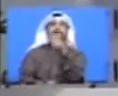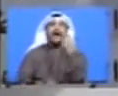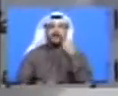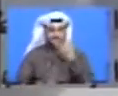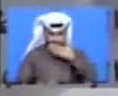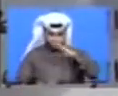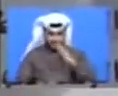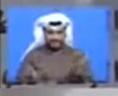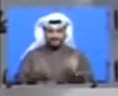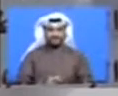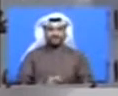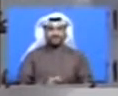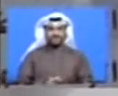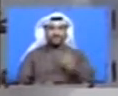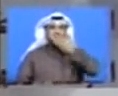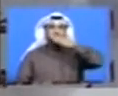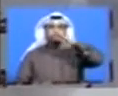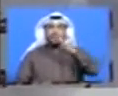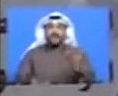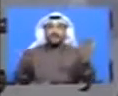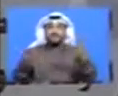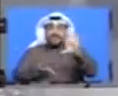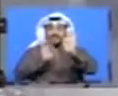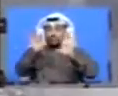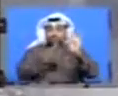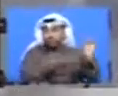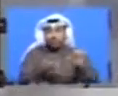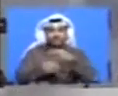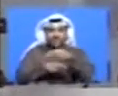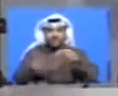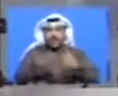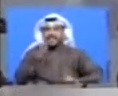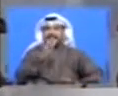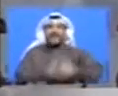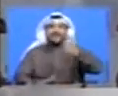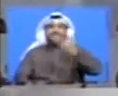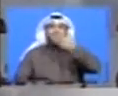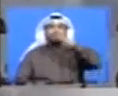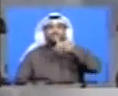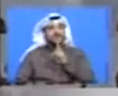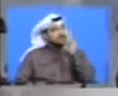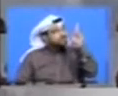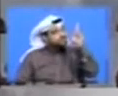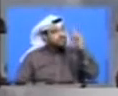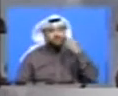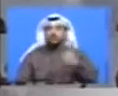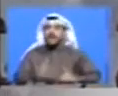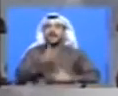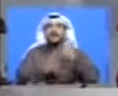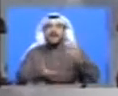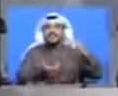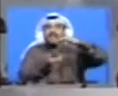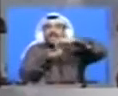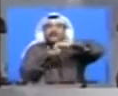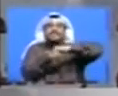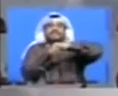الوفد الكويتي الحمد لله نجح بهذا التغطية كاملة، ونجح أيضا بعديد من النشاطات اللي قام فيها سواء نشاطات ثقافية اجتماعية وسياسية، والحمد